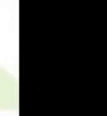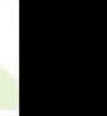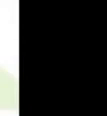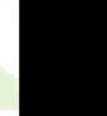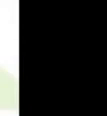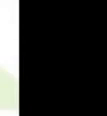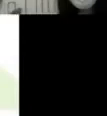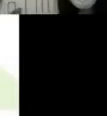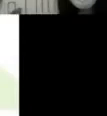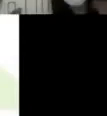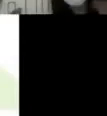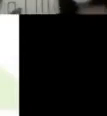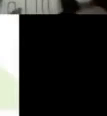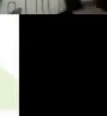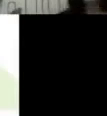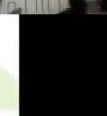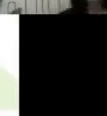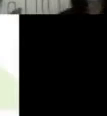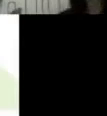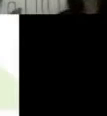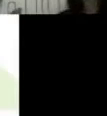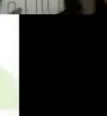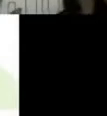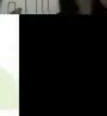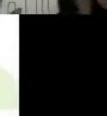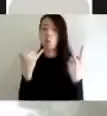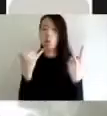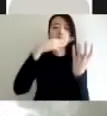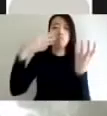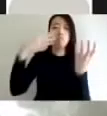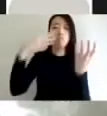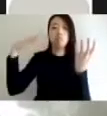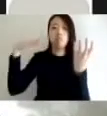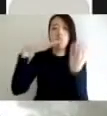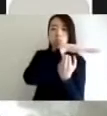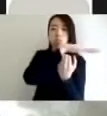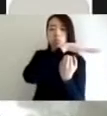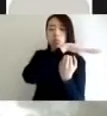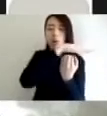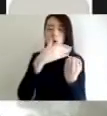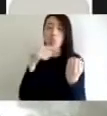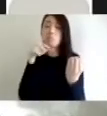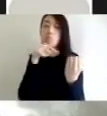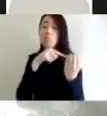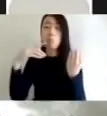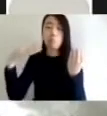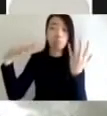就咁樣俾人去頂，我哋叫做呢個去頂嘅意思咧，就係